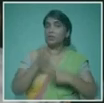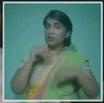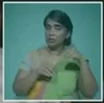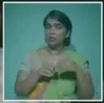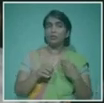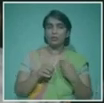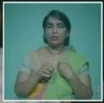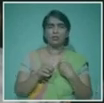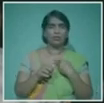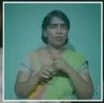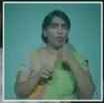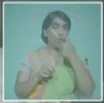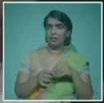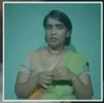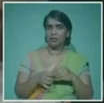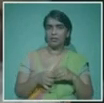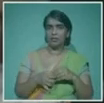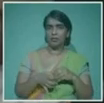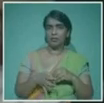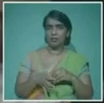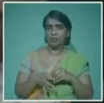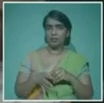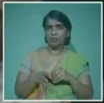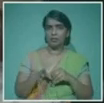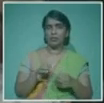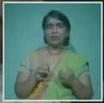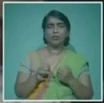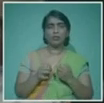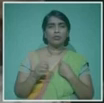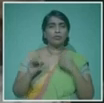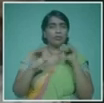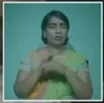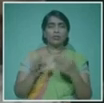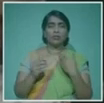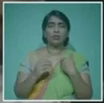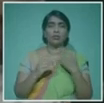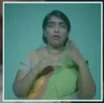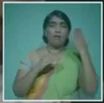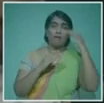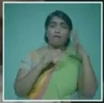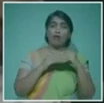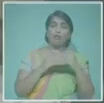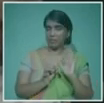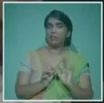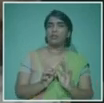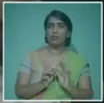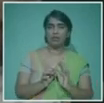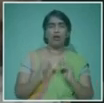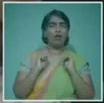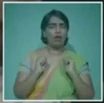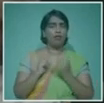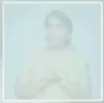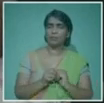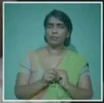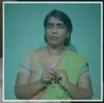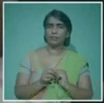ඡන්දෙදී අපි කියනවා මීට වඩා හොඳ අය ඕන කියලා. වෘත්තිවේදීන් කියනවා අපිට එන්න බෑ. අපේ භාර්යාව කියනවා ගිහින් ගෙදර ගිනි තියාගන්න එපා කියලා. එතකොට කොහොමද කවුද